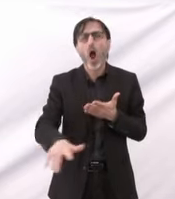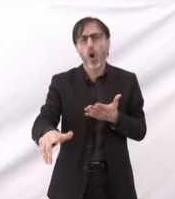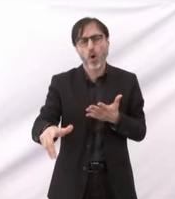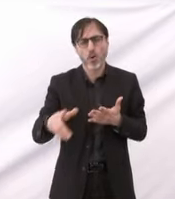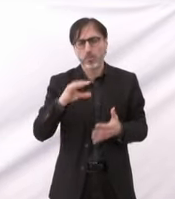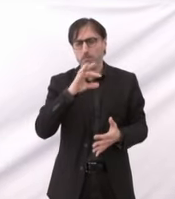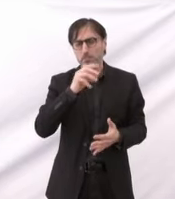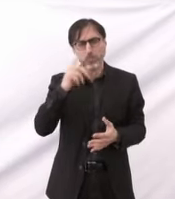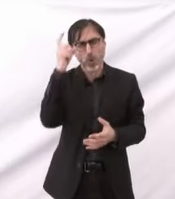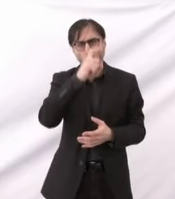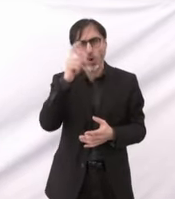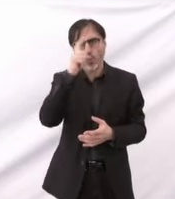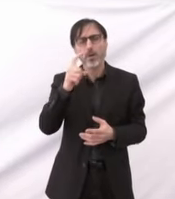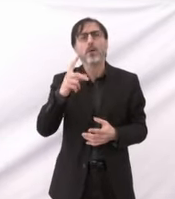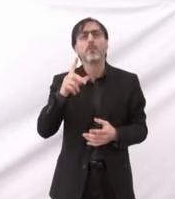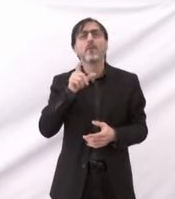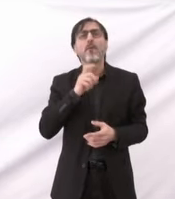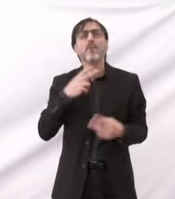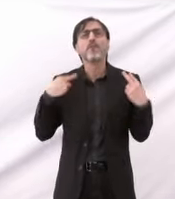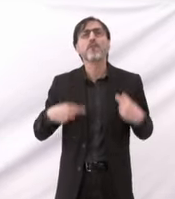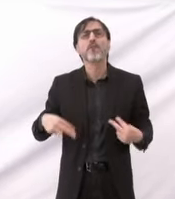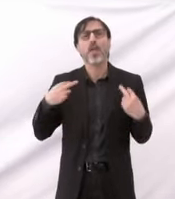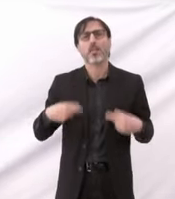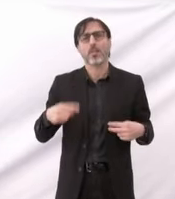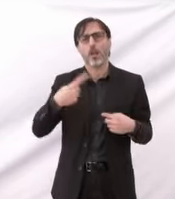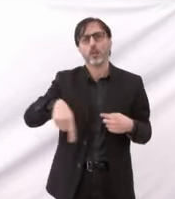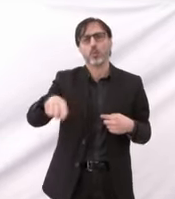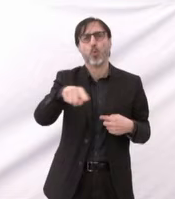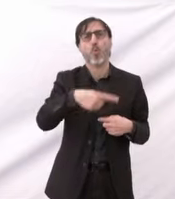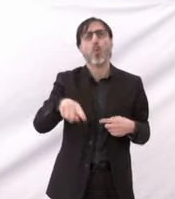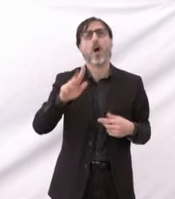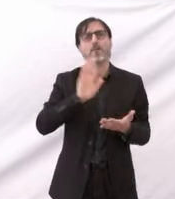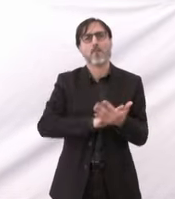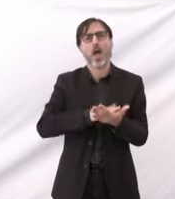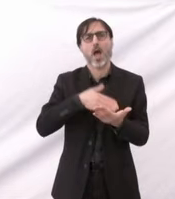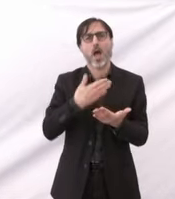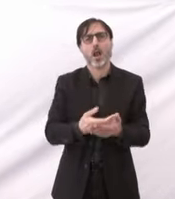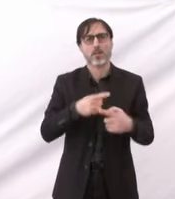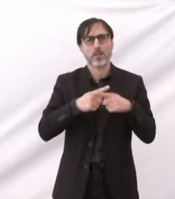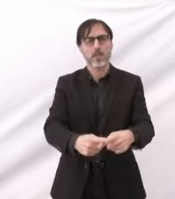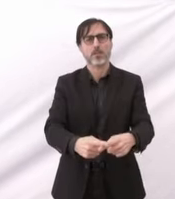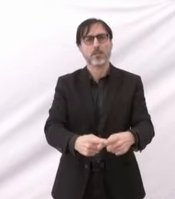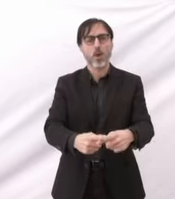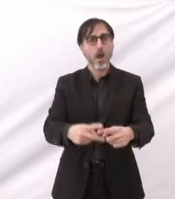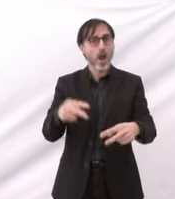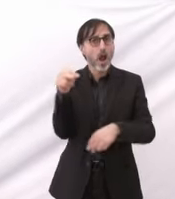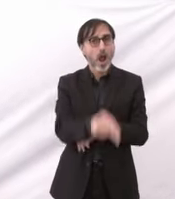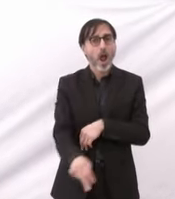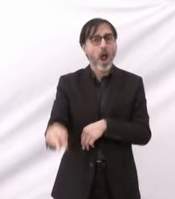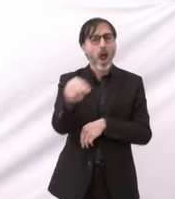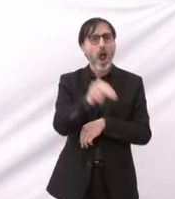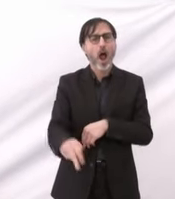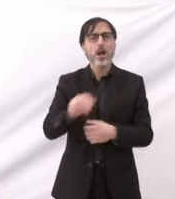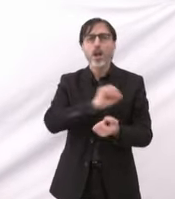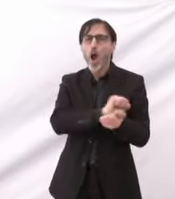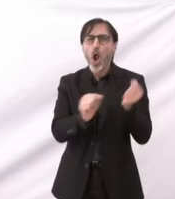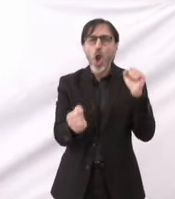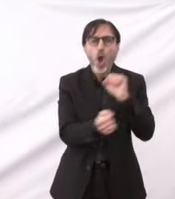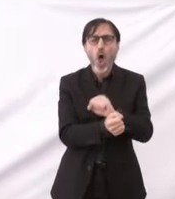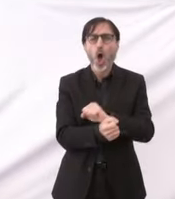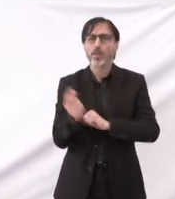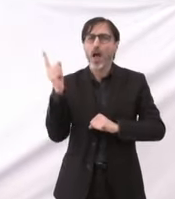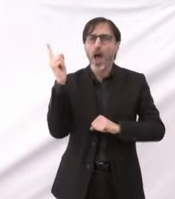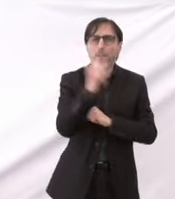Parla la tua vita. Parla quello che tu hai fatto in questi anni nella lotta proprio